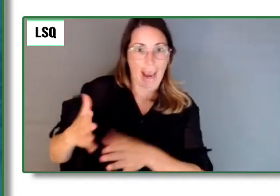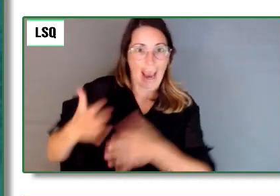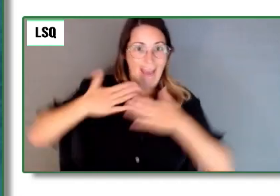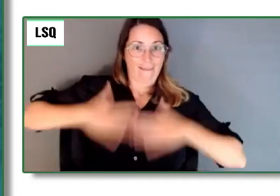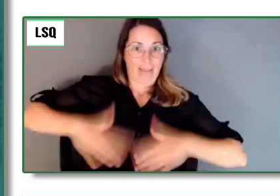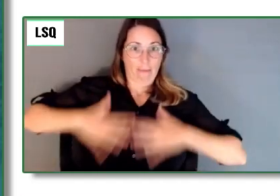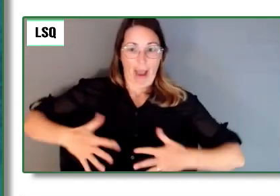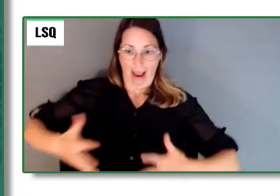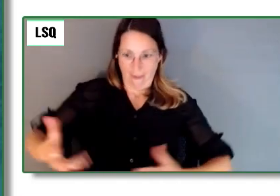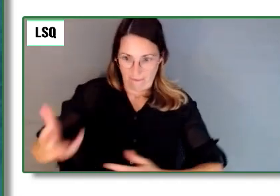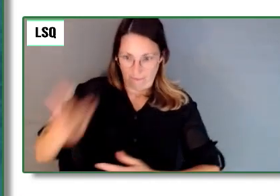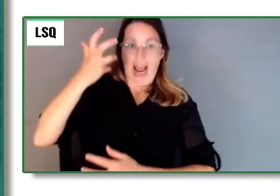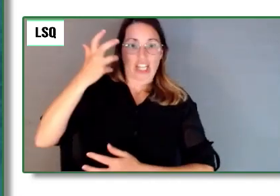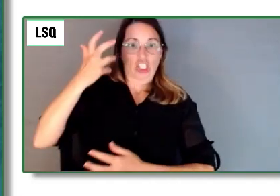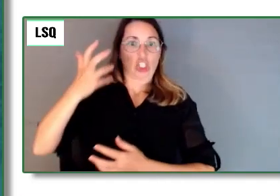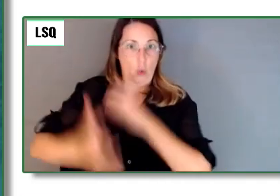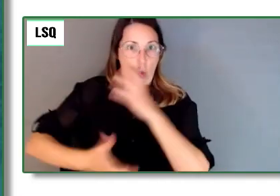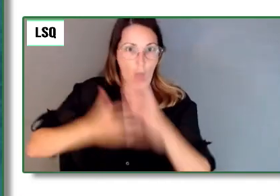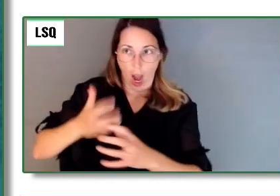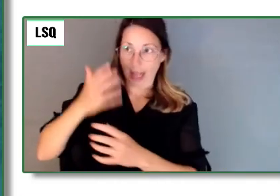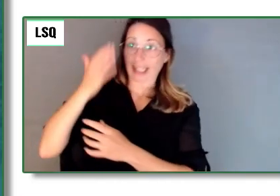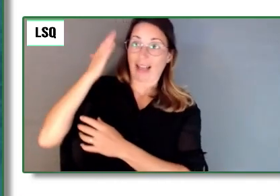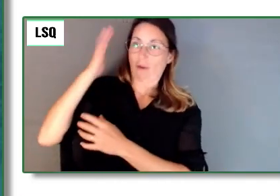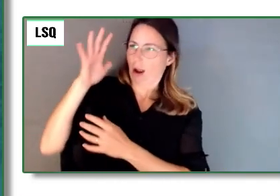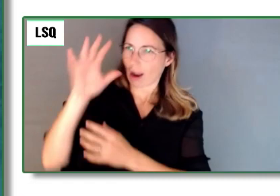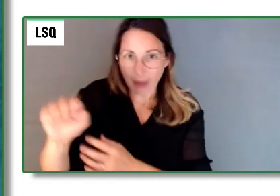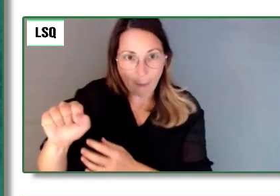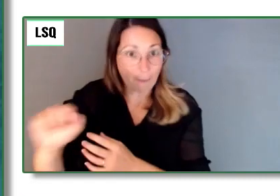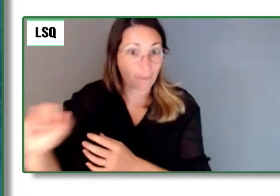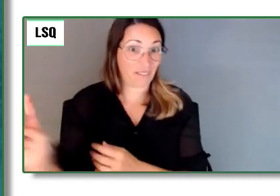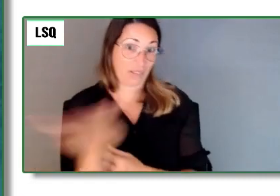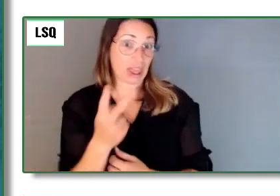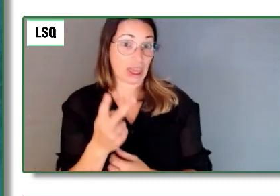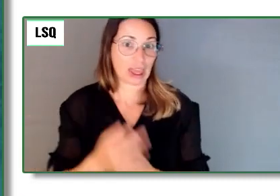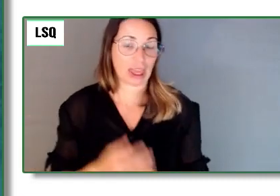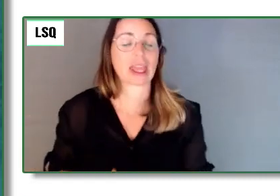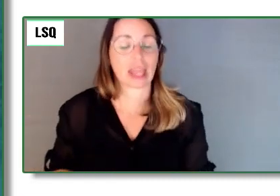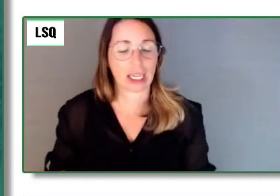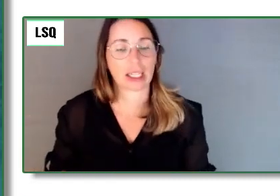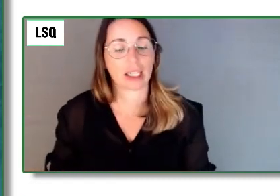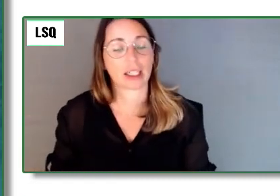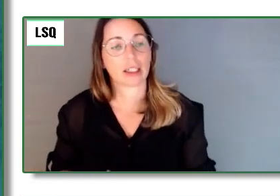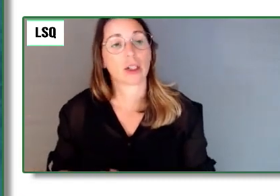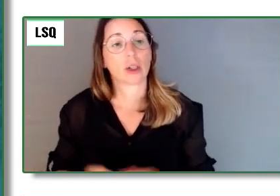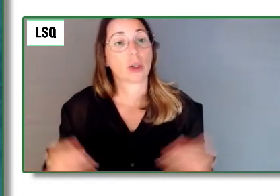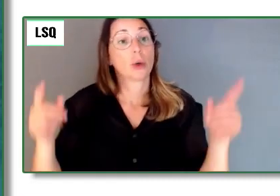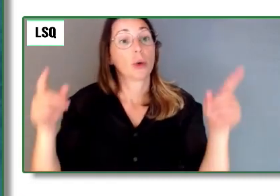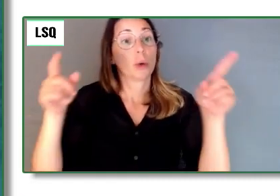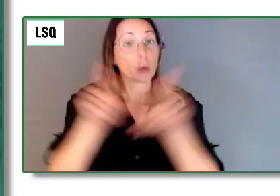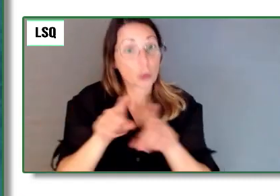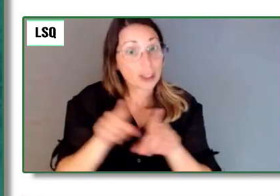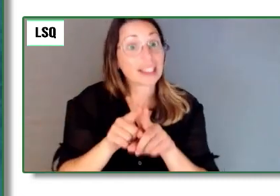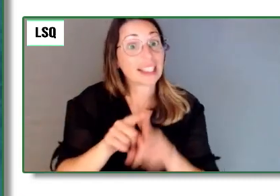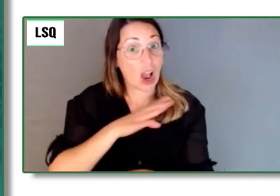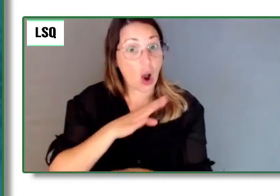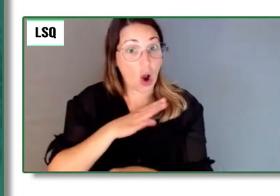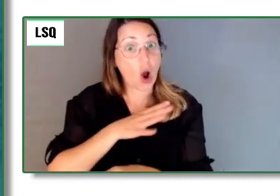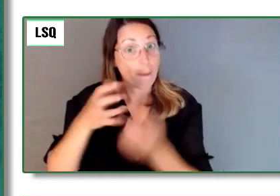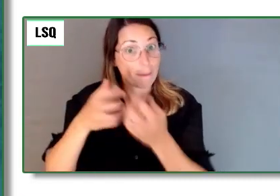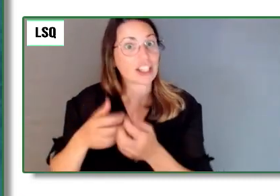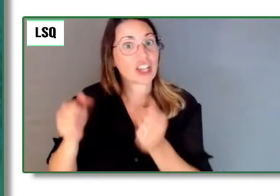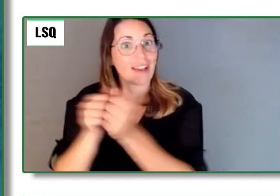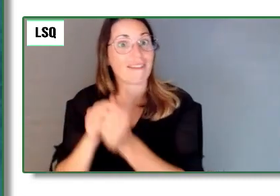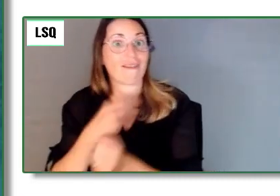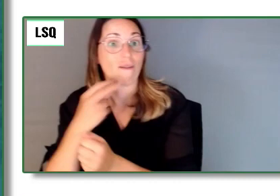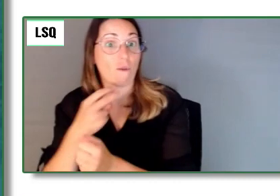existe. D'ailleurs, il y en a qui se trouvent sur les cellulaires. Et il n'y en a pas beaucoup qui sont des compas avec voix. Et comme le GPS à voix,